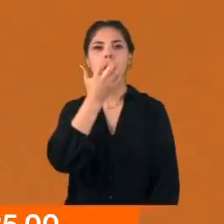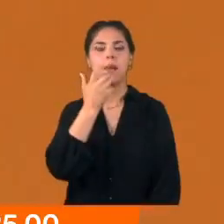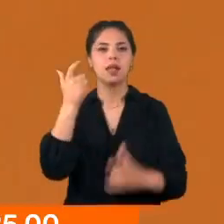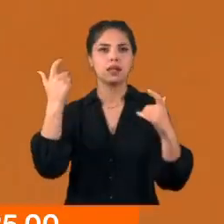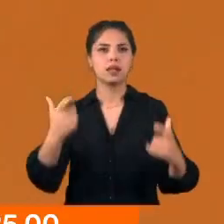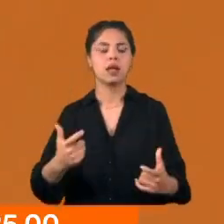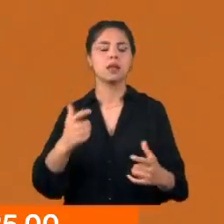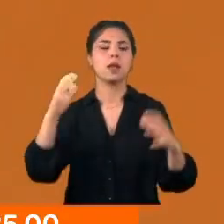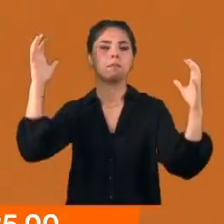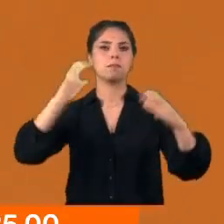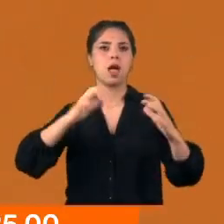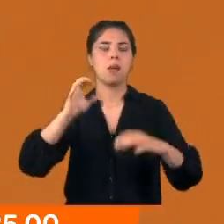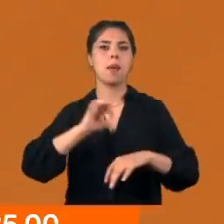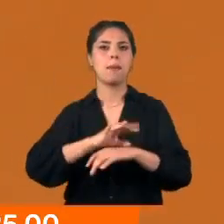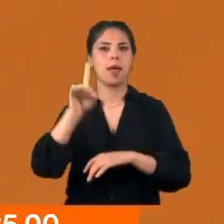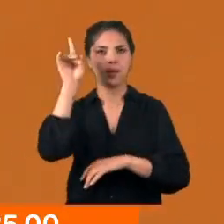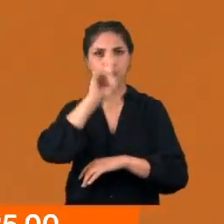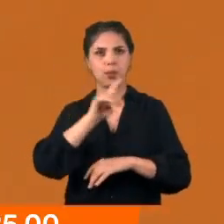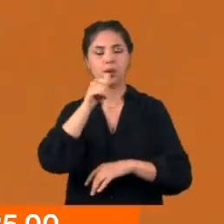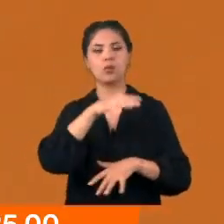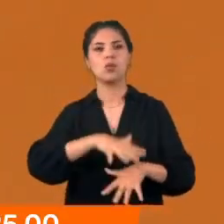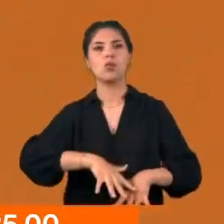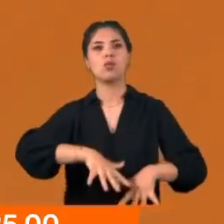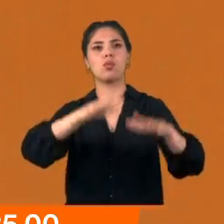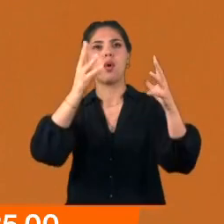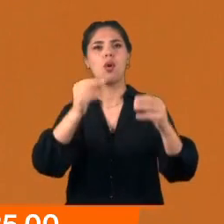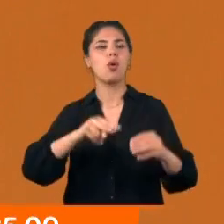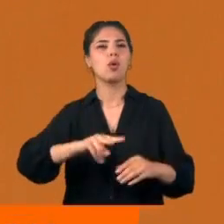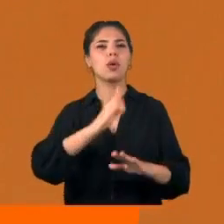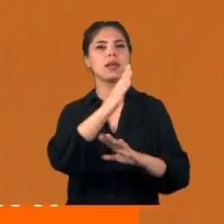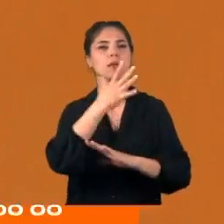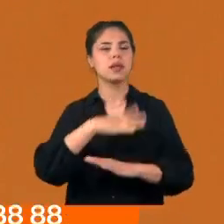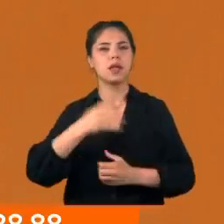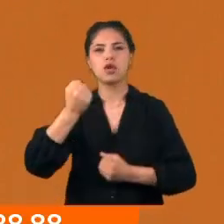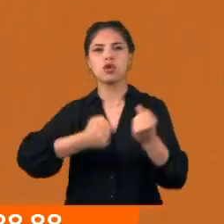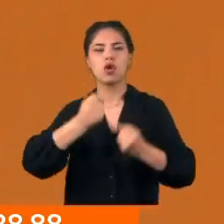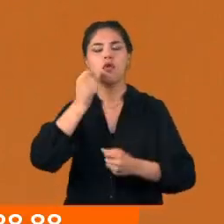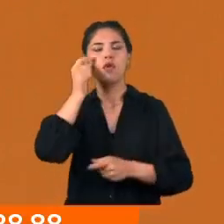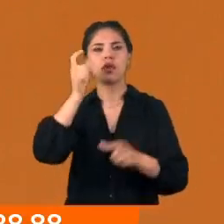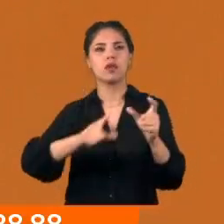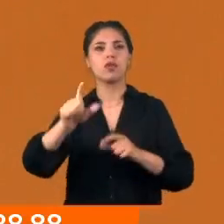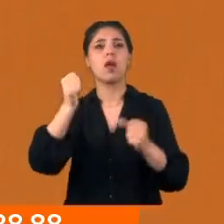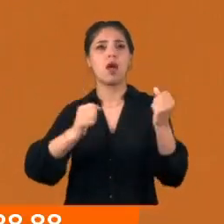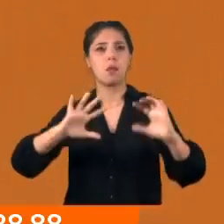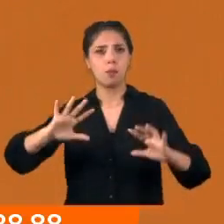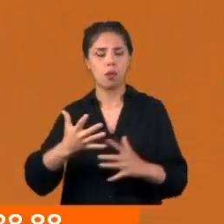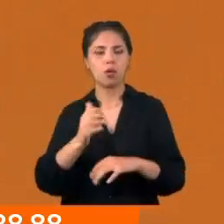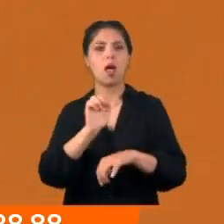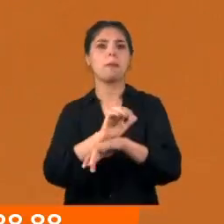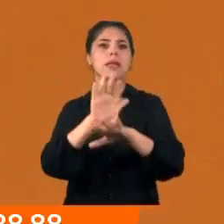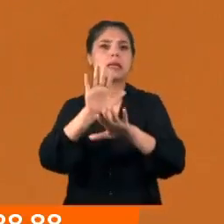Amasya'da aniden bastıran sağanak yağış sırasında su baskını yaşanan yoldan geçmek isteyen sürücüler araçları arızalanınca mahsur